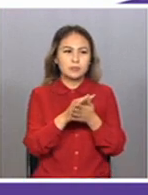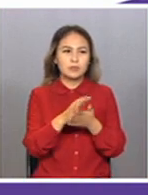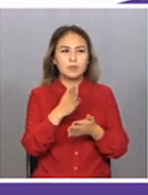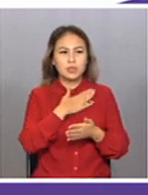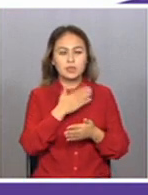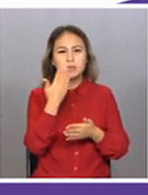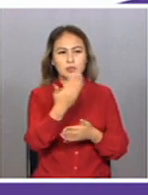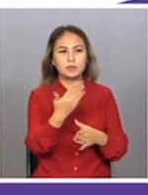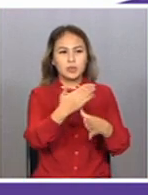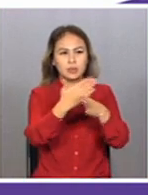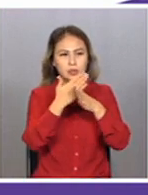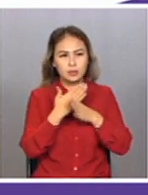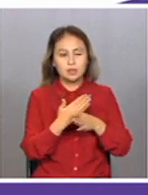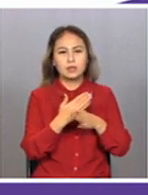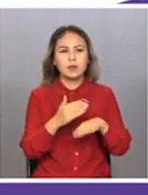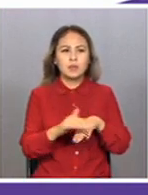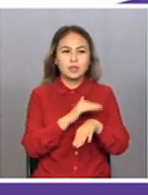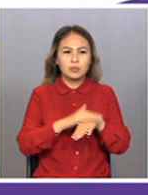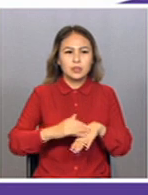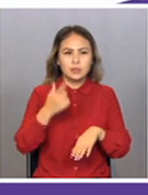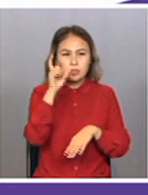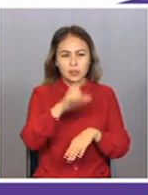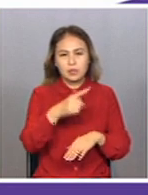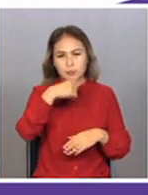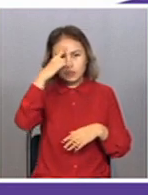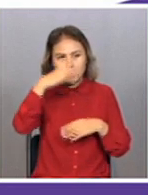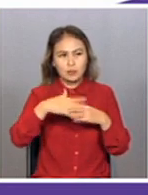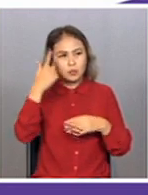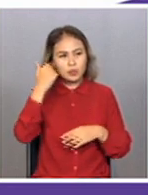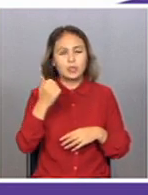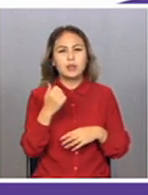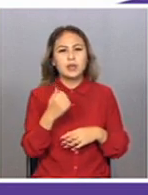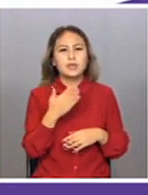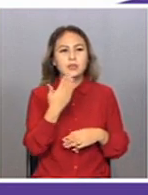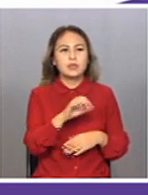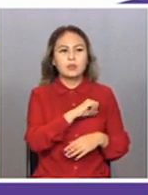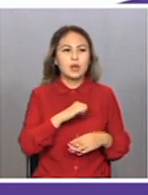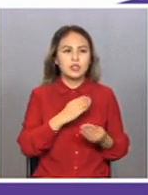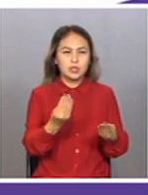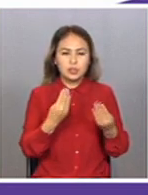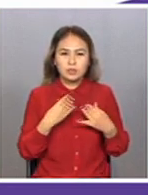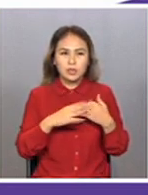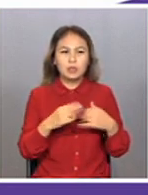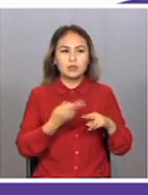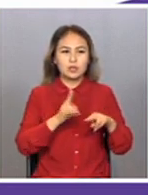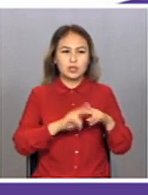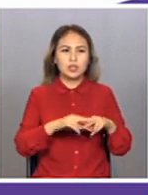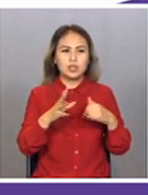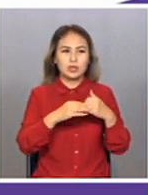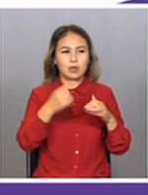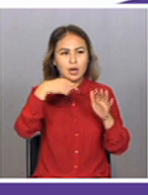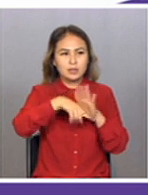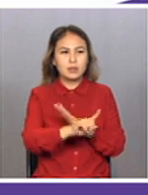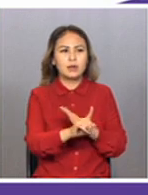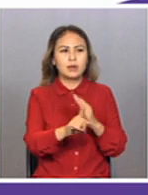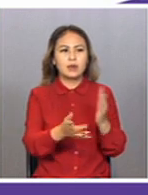мен де сенің пейілің кең, мейірімді кісі екеніңді білем ғой, Асан. Сен маған жеріңді берген мен,